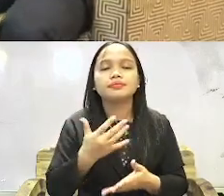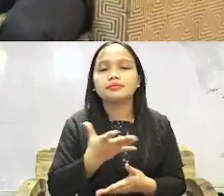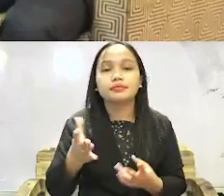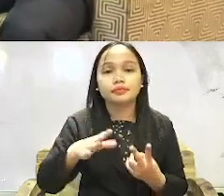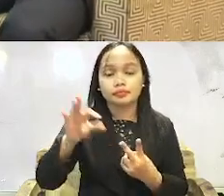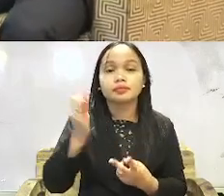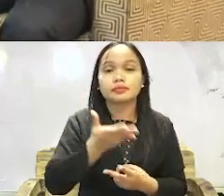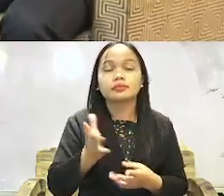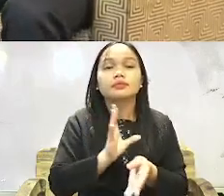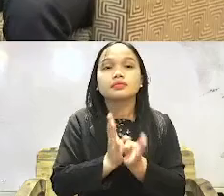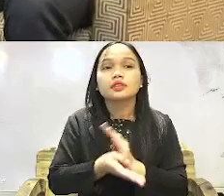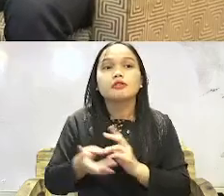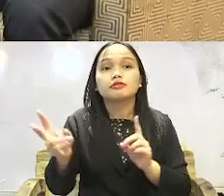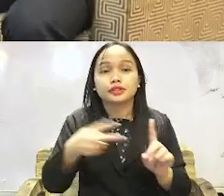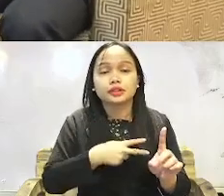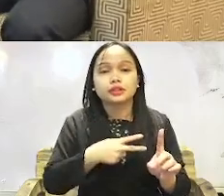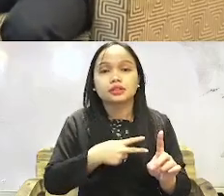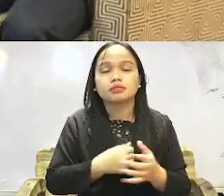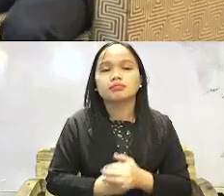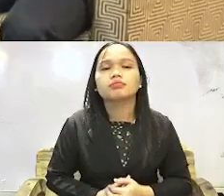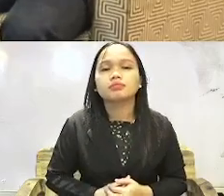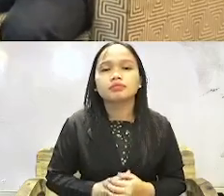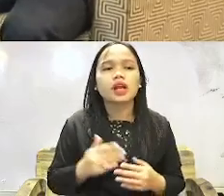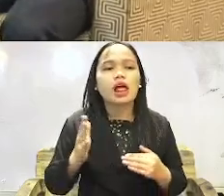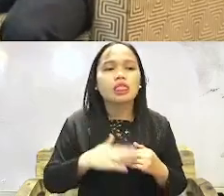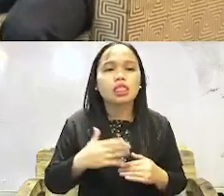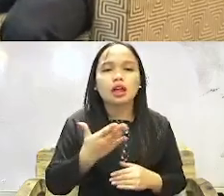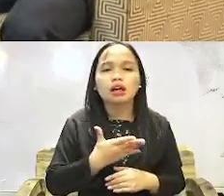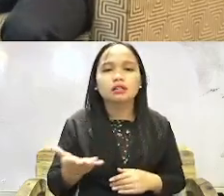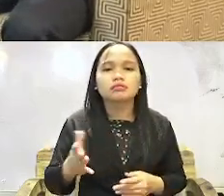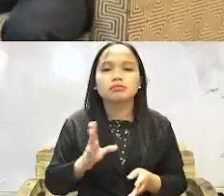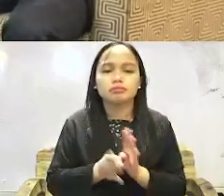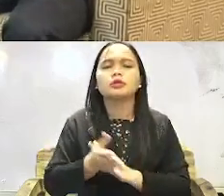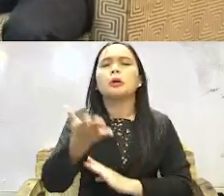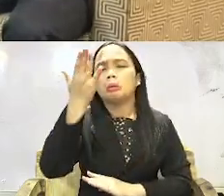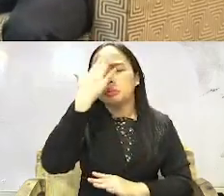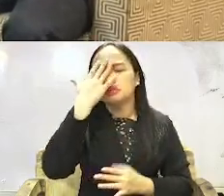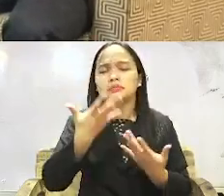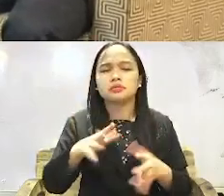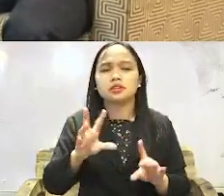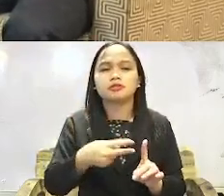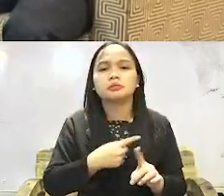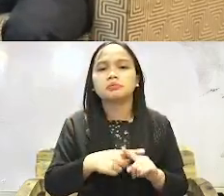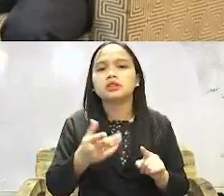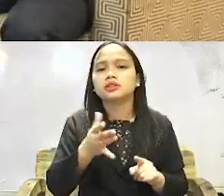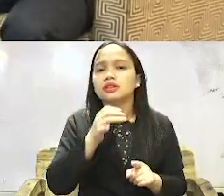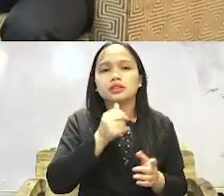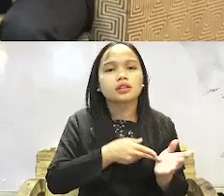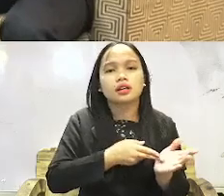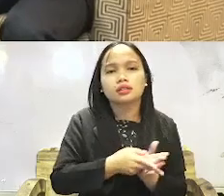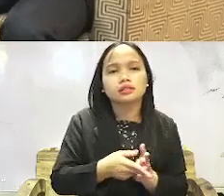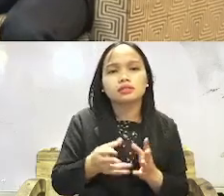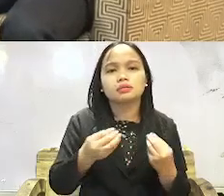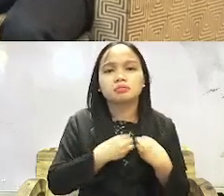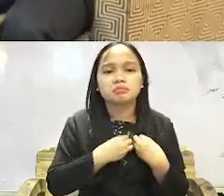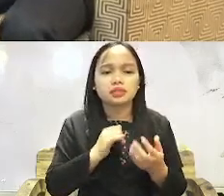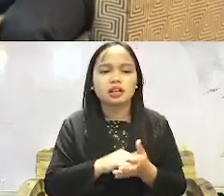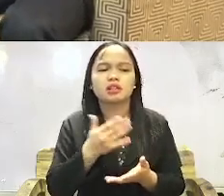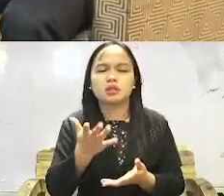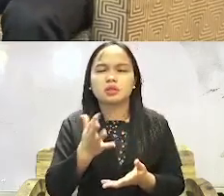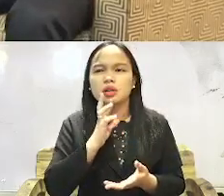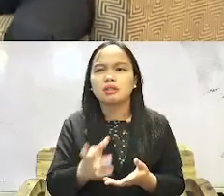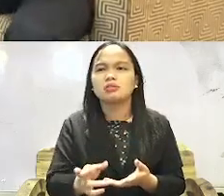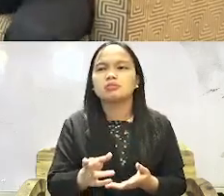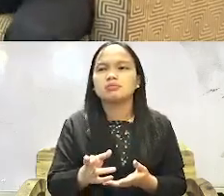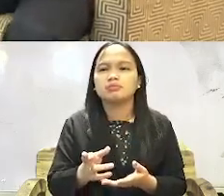na nabiktima ka at naging biktima ka kaysa sa alam mong biktima ka pero hindi mo inaamin na biktima ka.